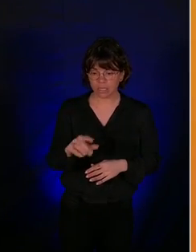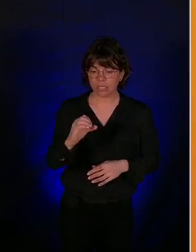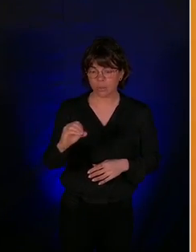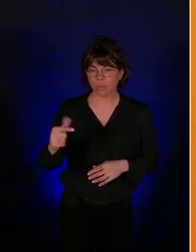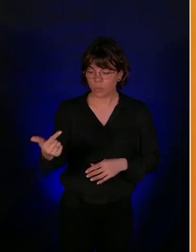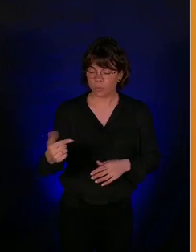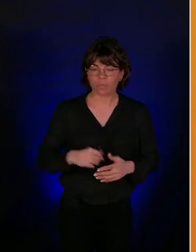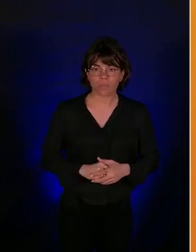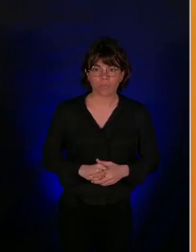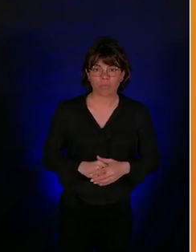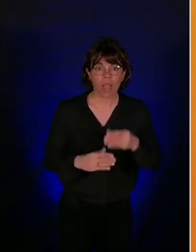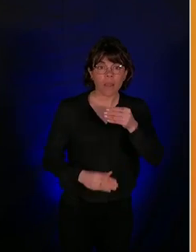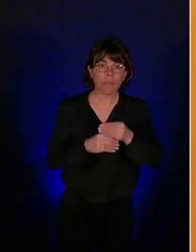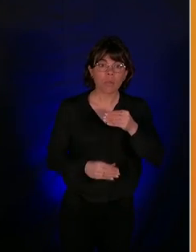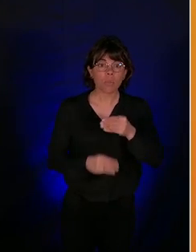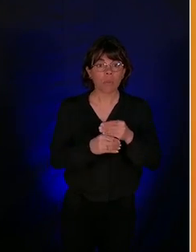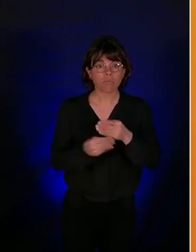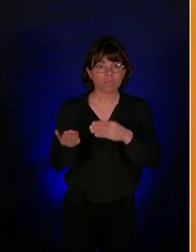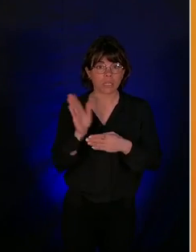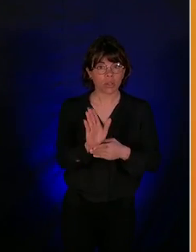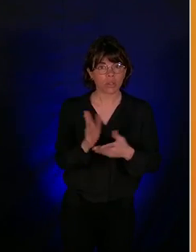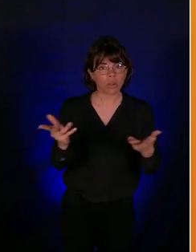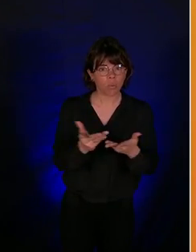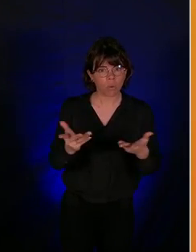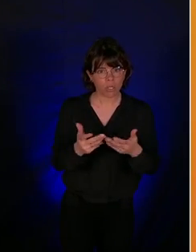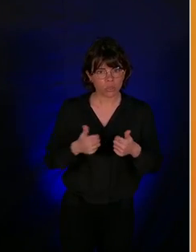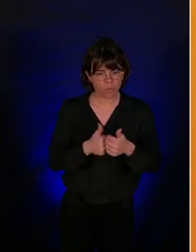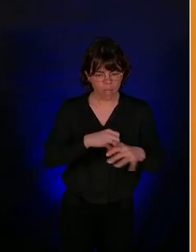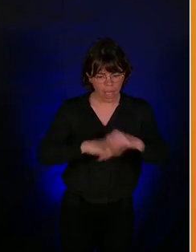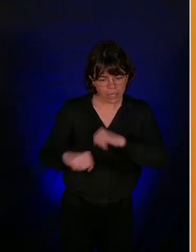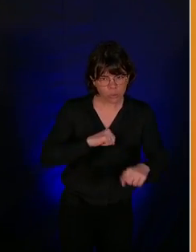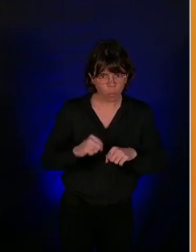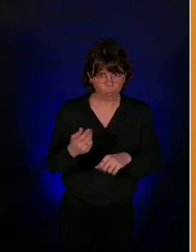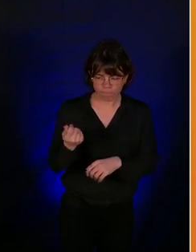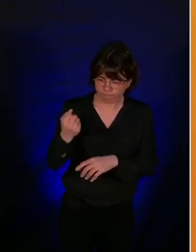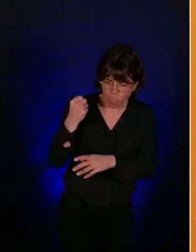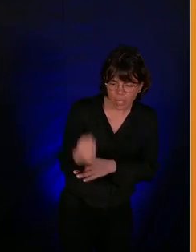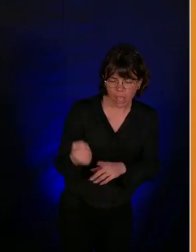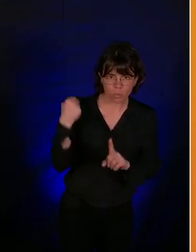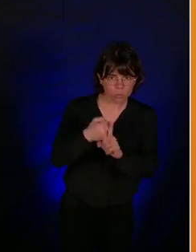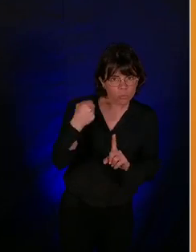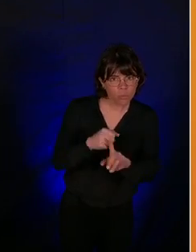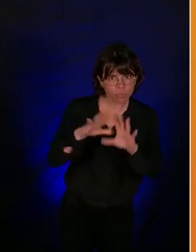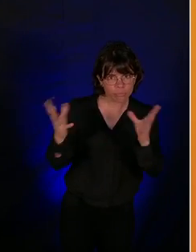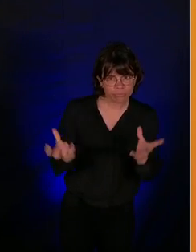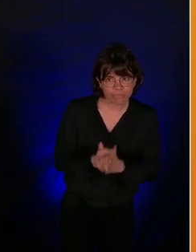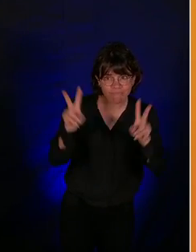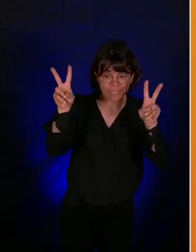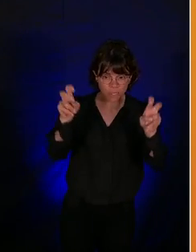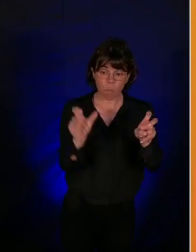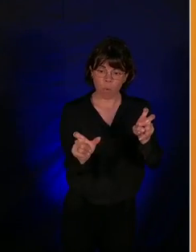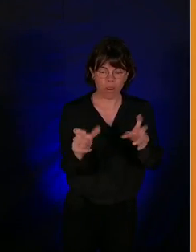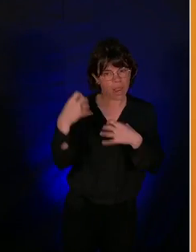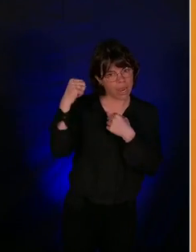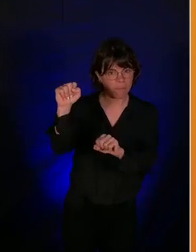551002 l'amendement que nous avons présenté est un amendement relatif au moyens d'action et de lutte quelque chose qu'on appelle la grève